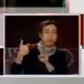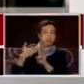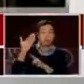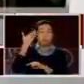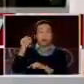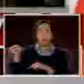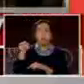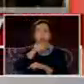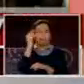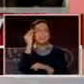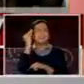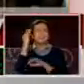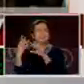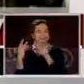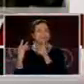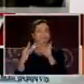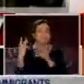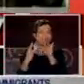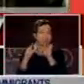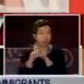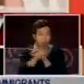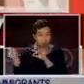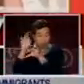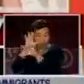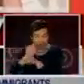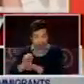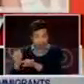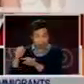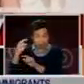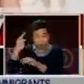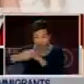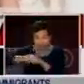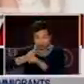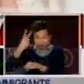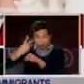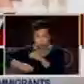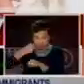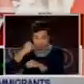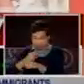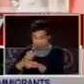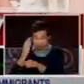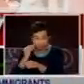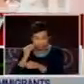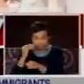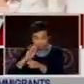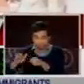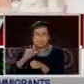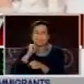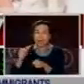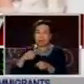na alam ko yon. Kayo, nag-practice kayo, isang taon, dalawang taon. Ako, RTC judge.